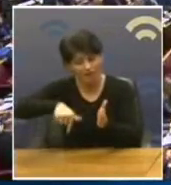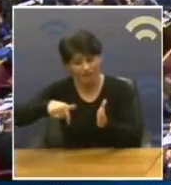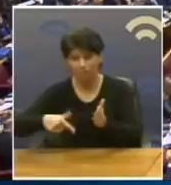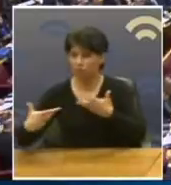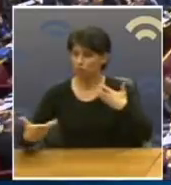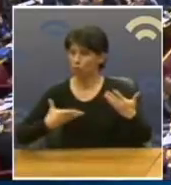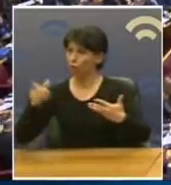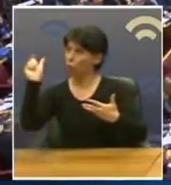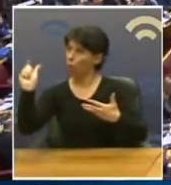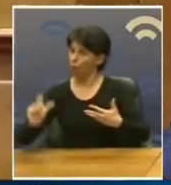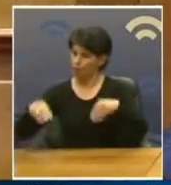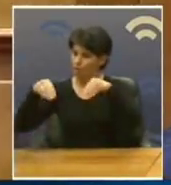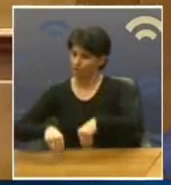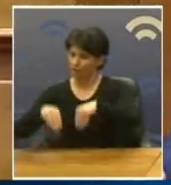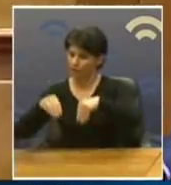όρους.